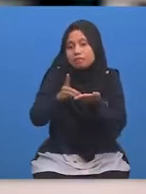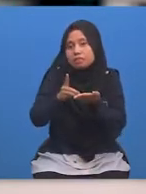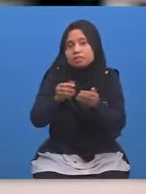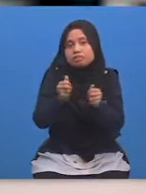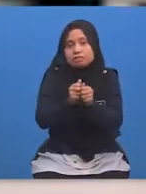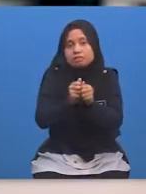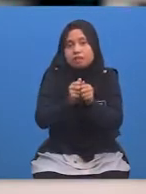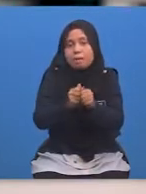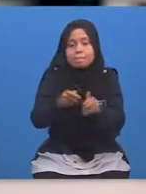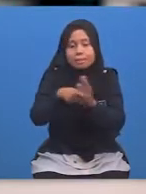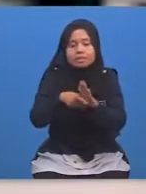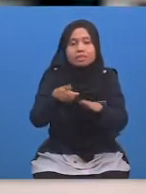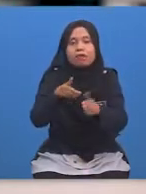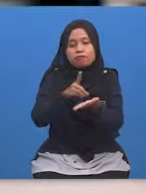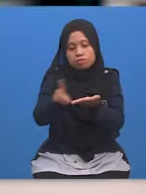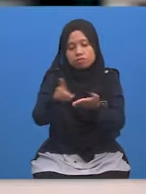syarikat.